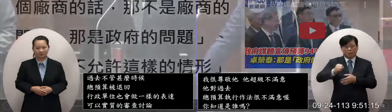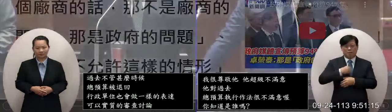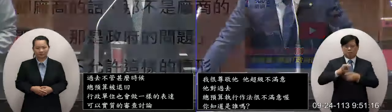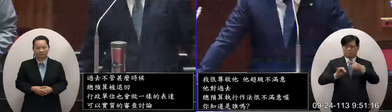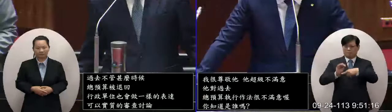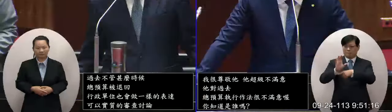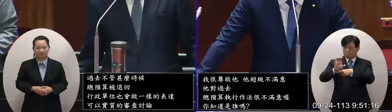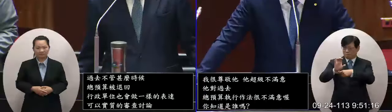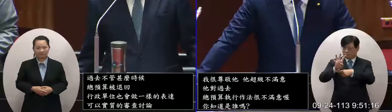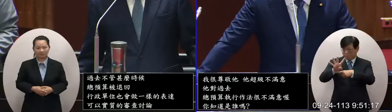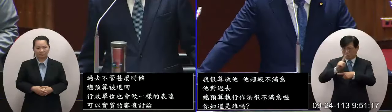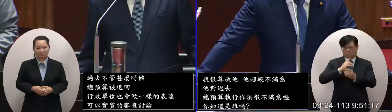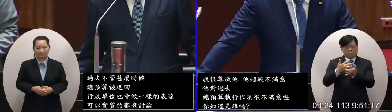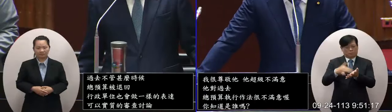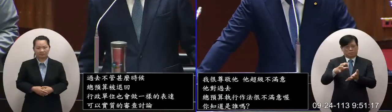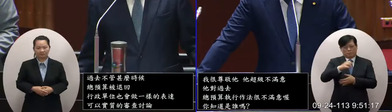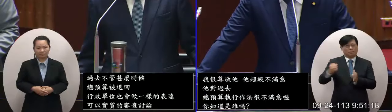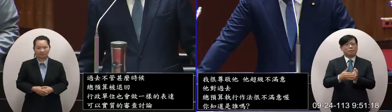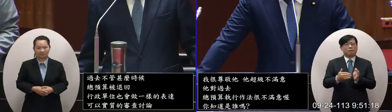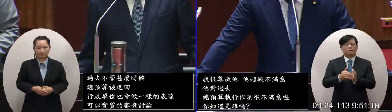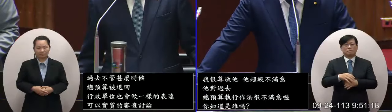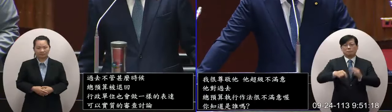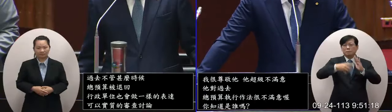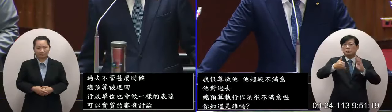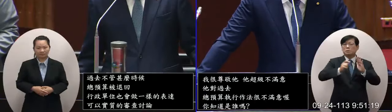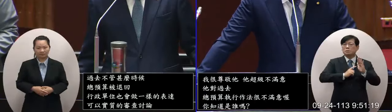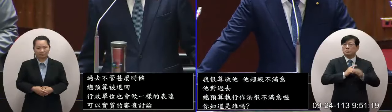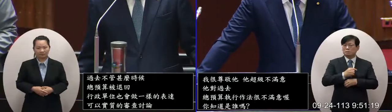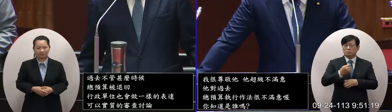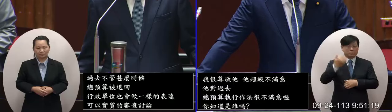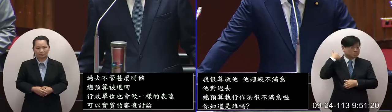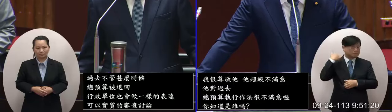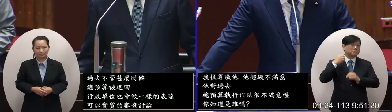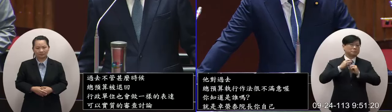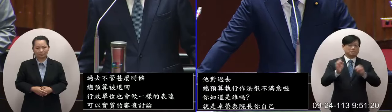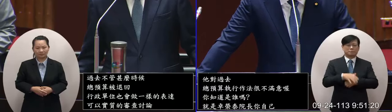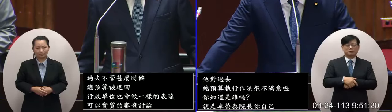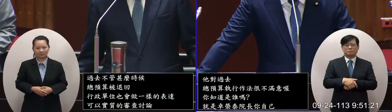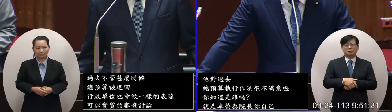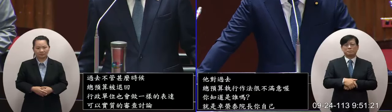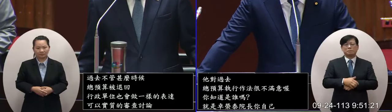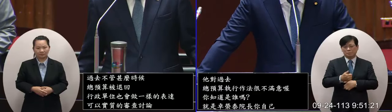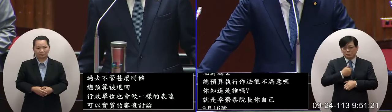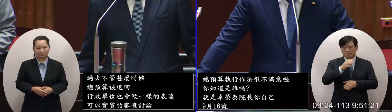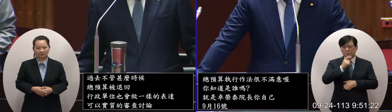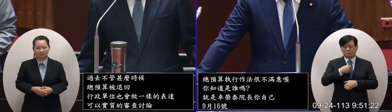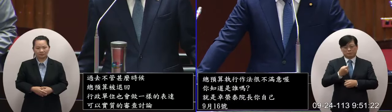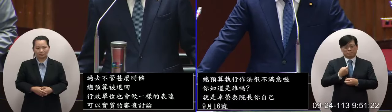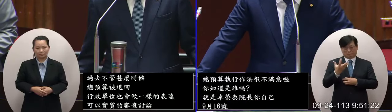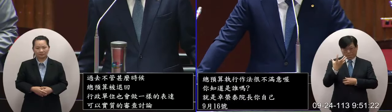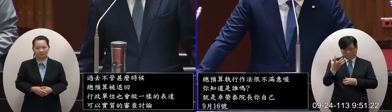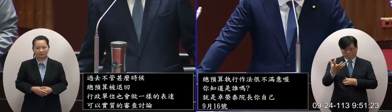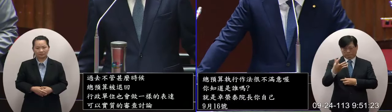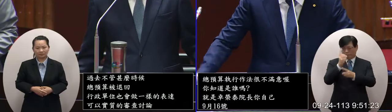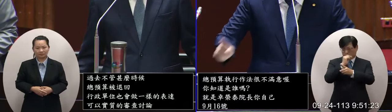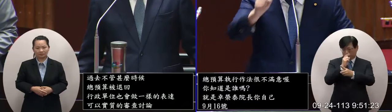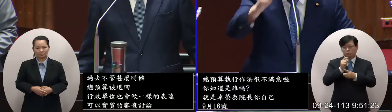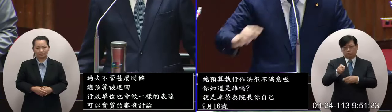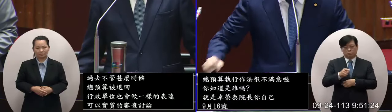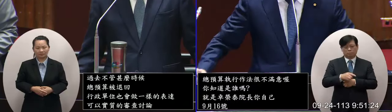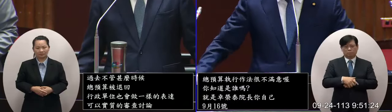达94%的预算。院长，你是不是当时说过啊？啊，真的过度集中在某个厂商